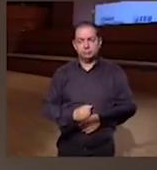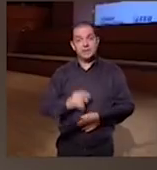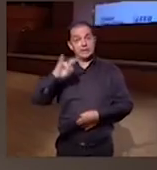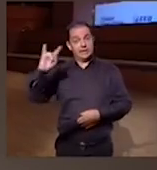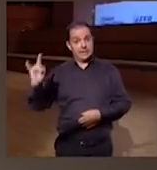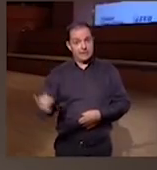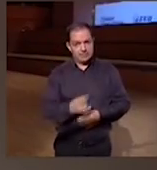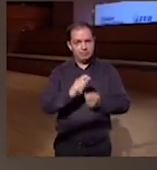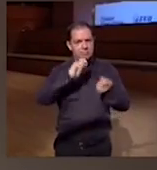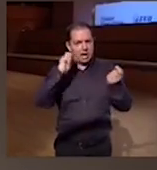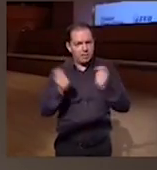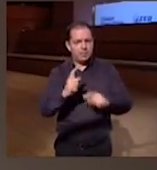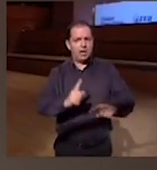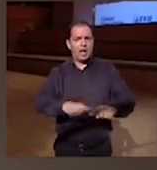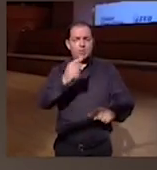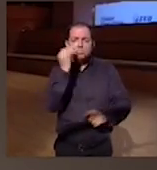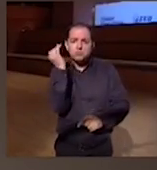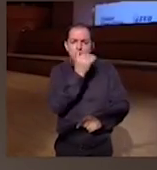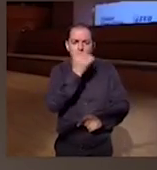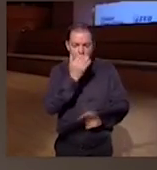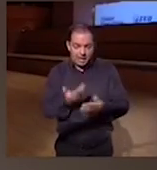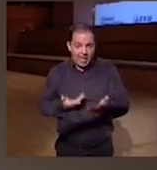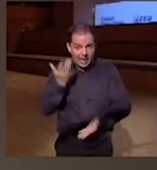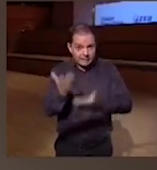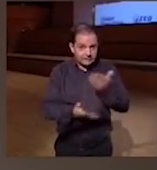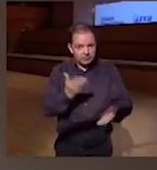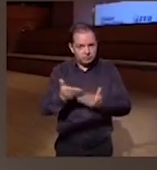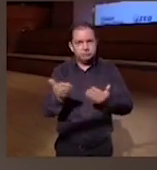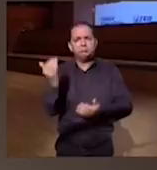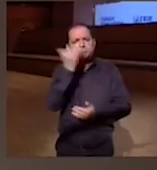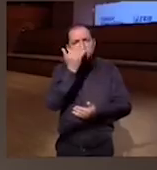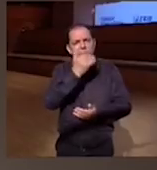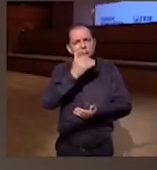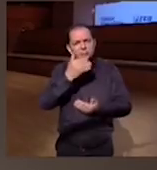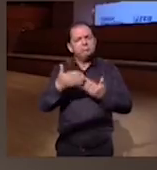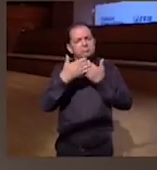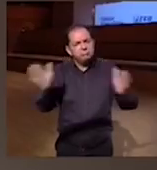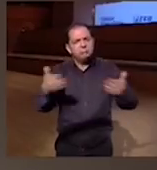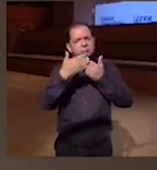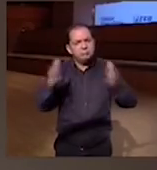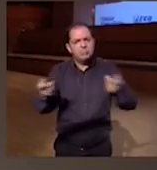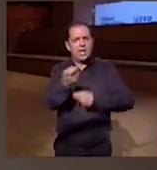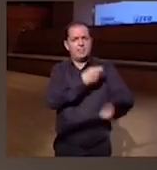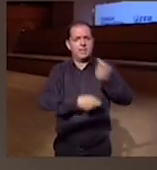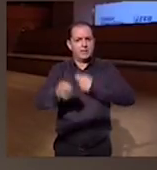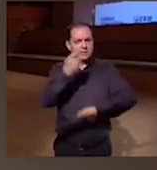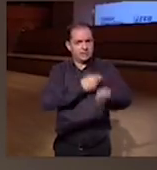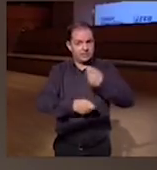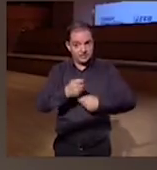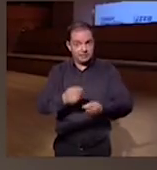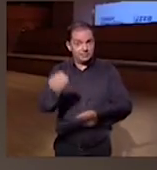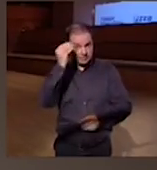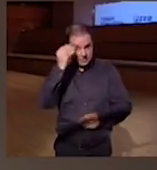και επιταχύναμε τη διαδικασία της αδειοδότησης των επιχειρήσεων, οι οποίες μπορούν να ξεκινούν τη λειτουργία